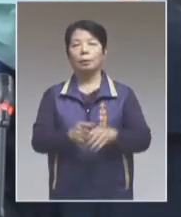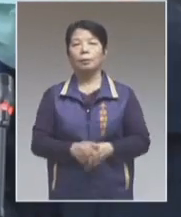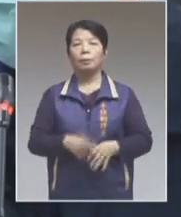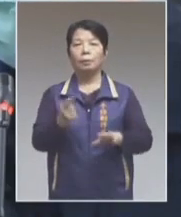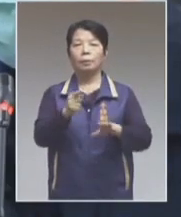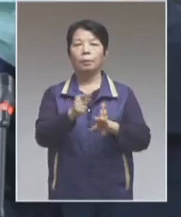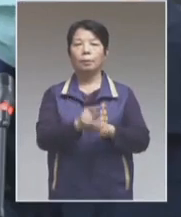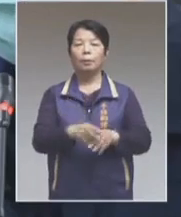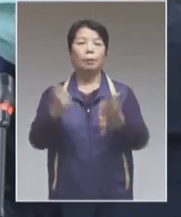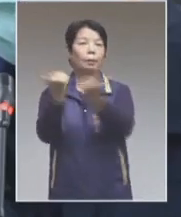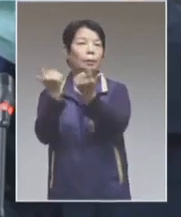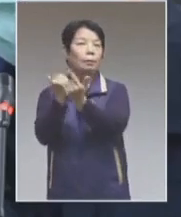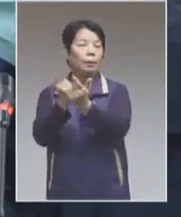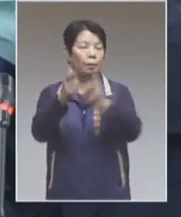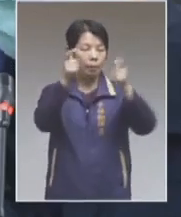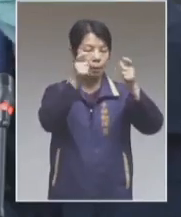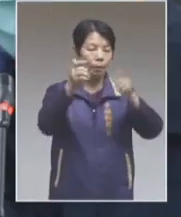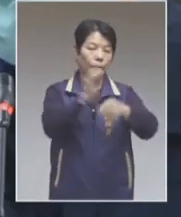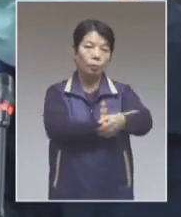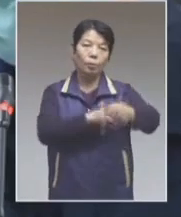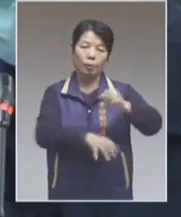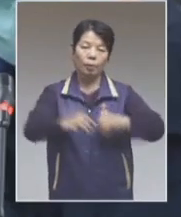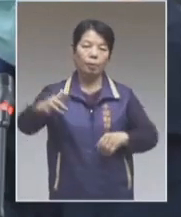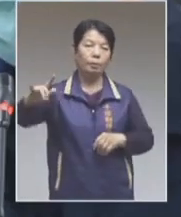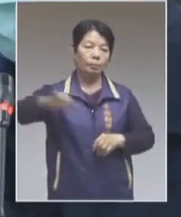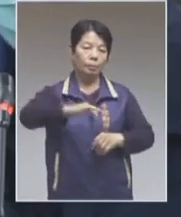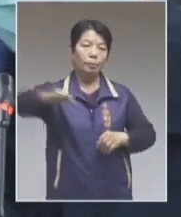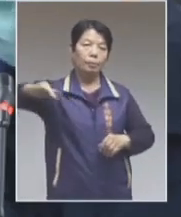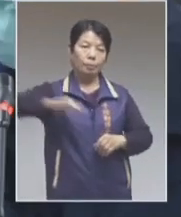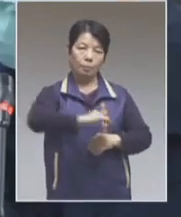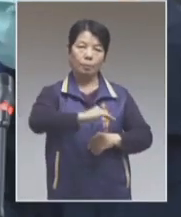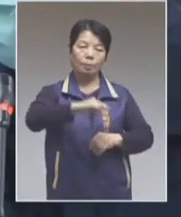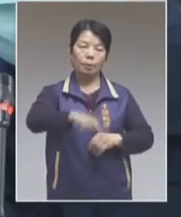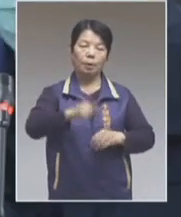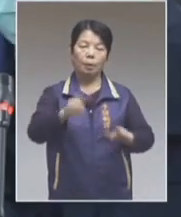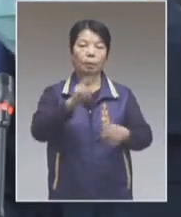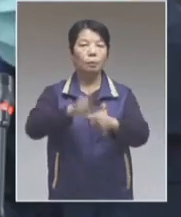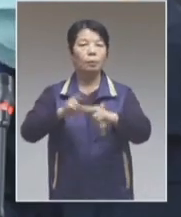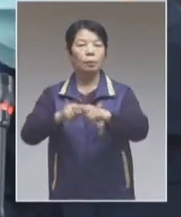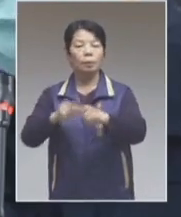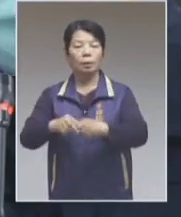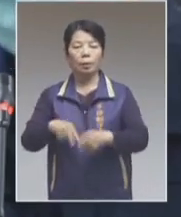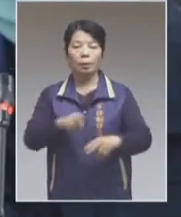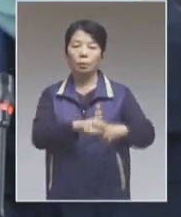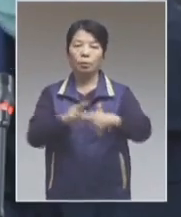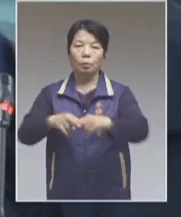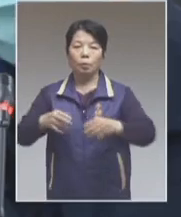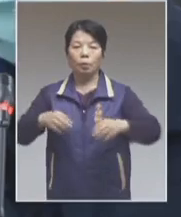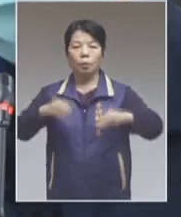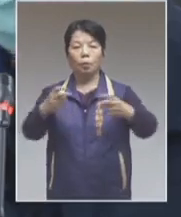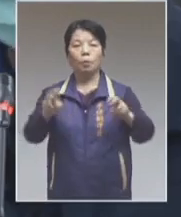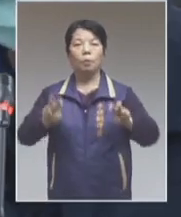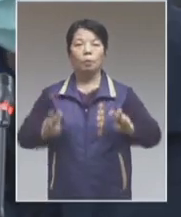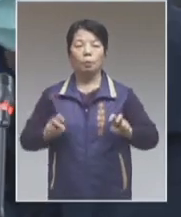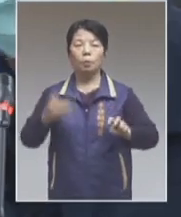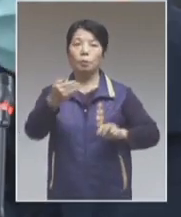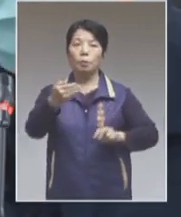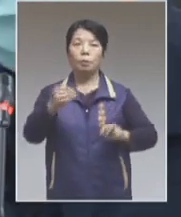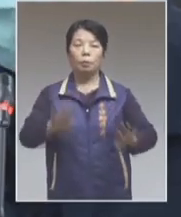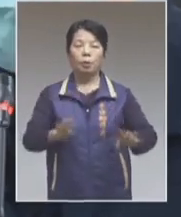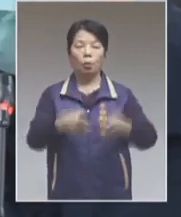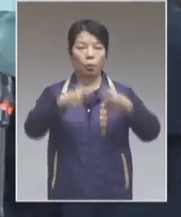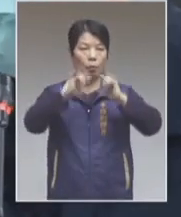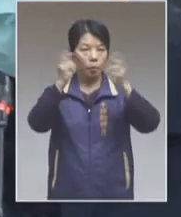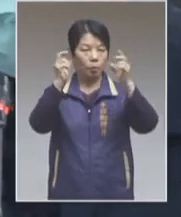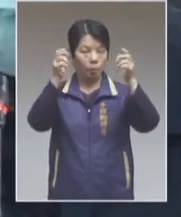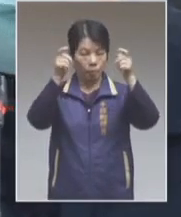到左营，好，高铁1321车次，好，它座位是第九车厢的13D。那回到高雄之后呢，好，